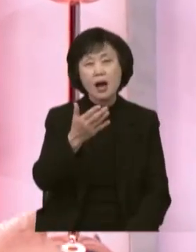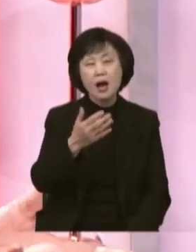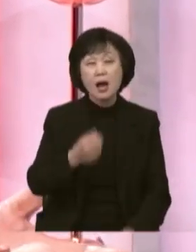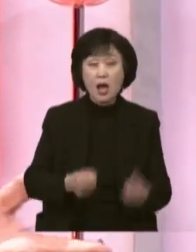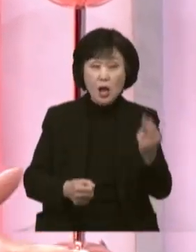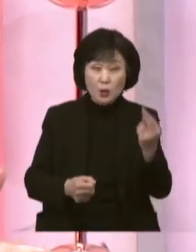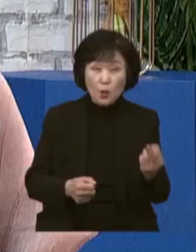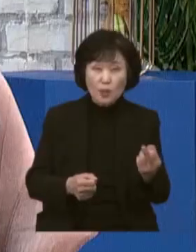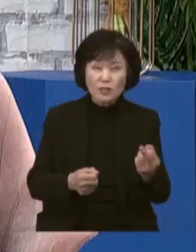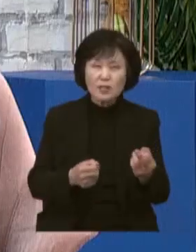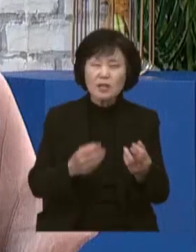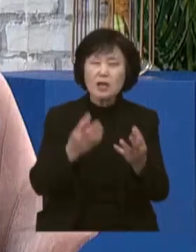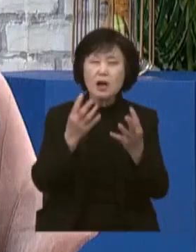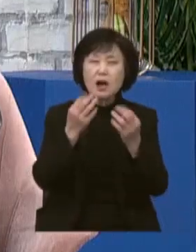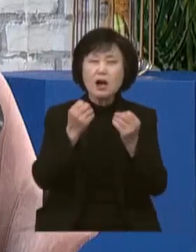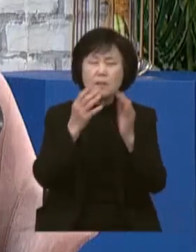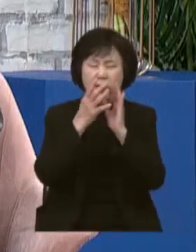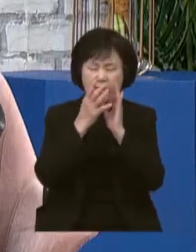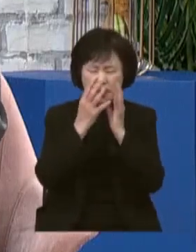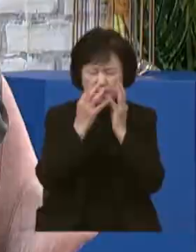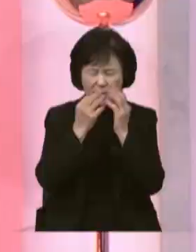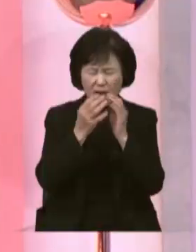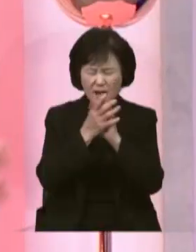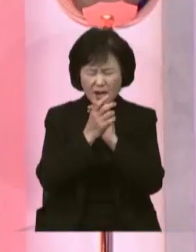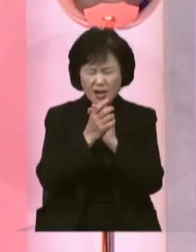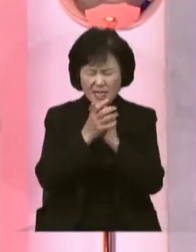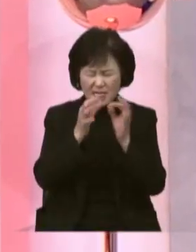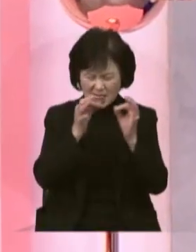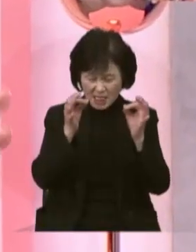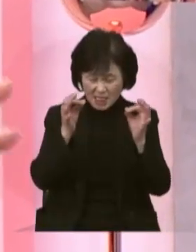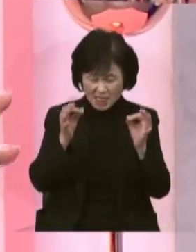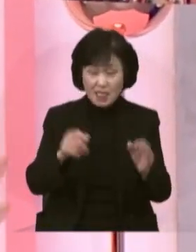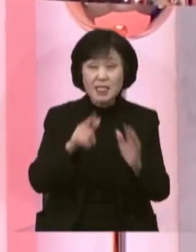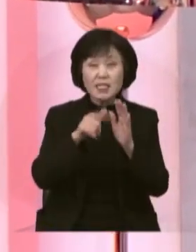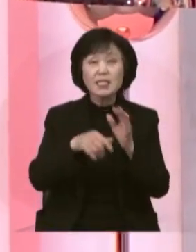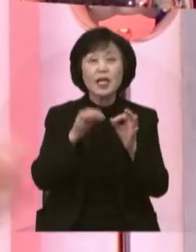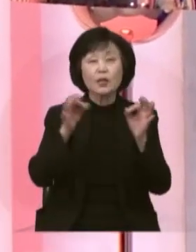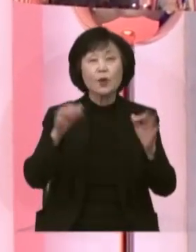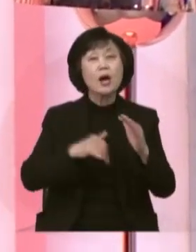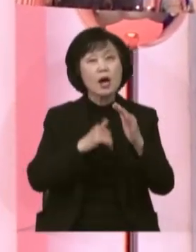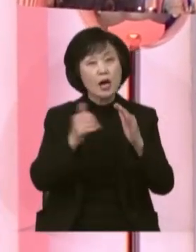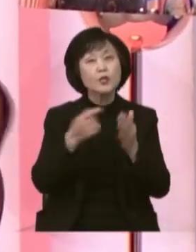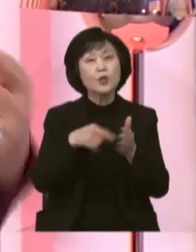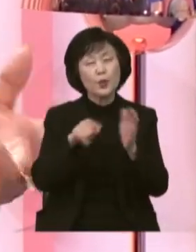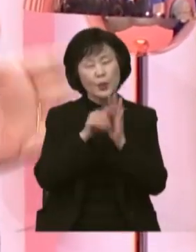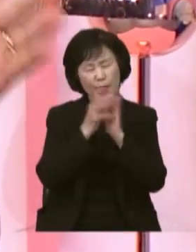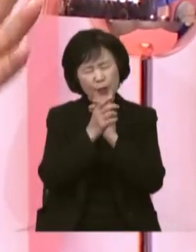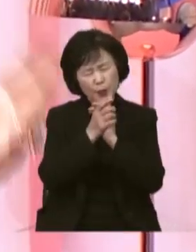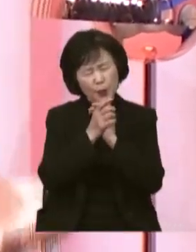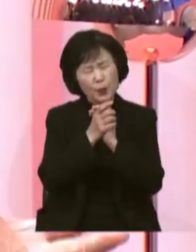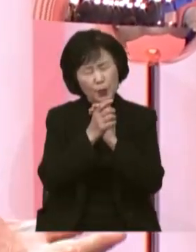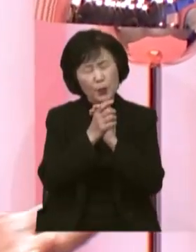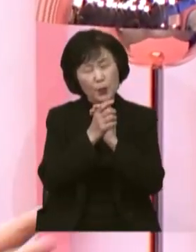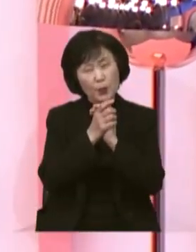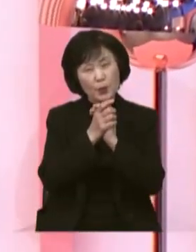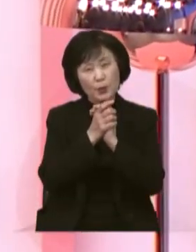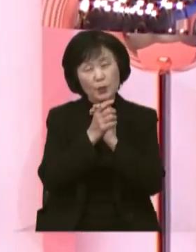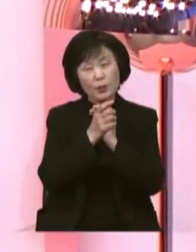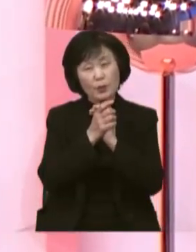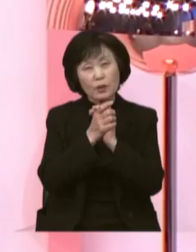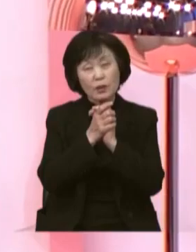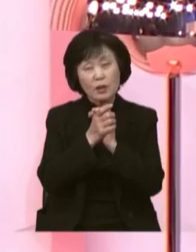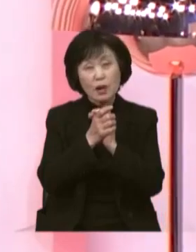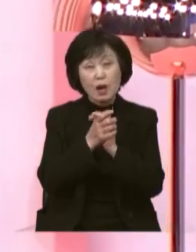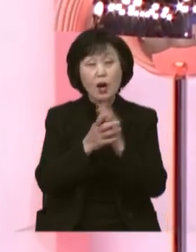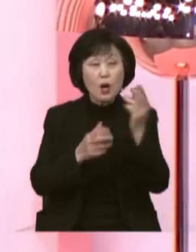변화가 되시더니 교회 다니시기 시작하는 거예요. 이 동네에서 뭐 우리가 뭐 교회가 어디 있는지 무슨 교회가 뭐 아무것도 모르니까 우리